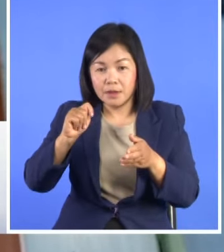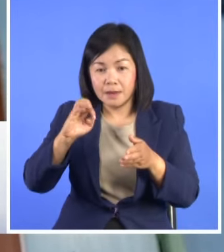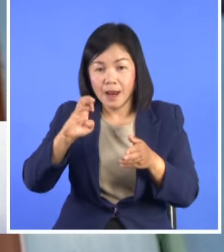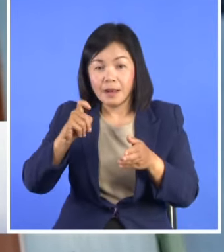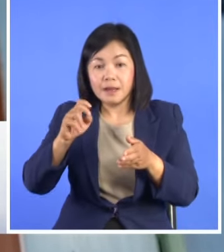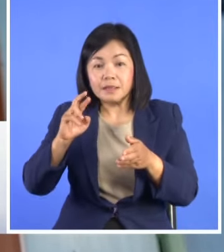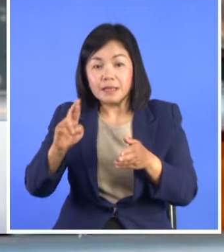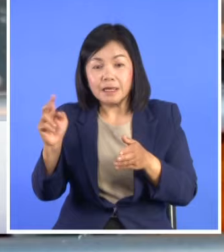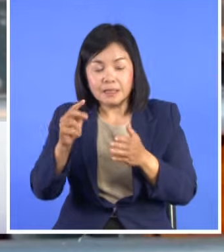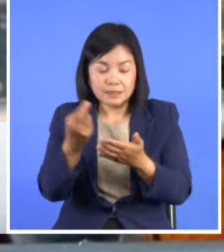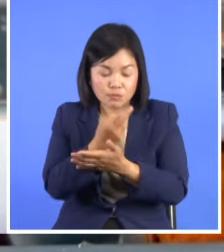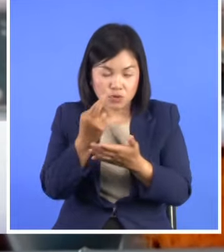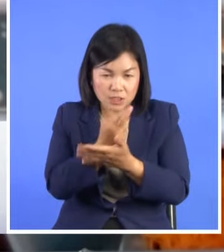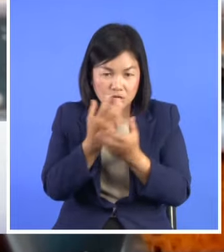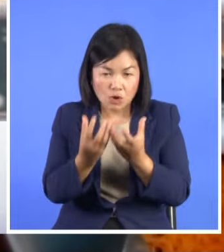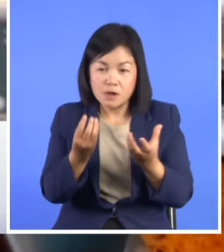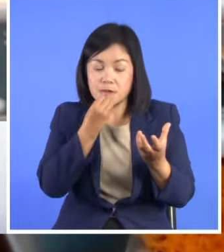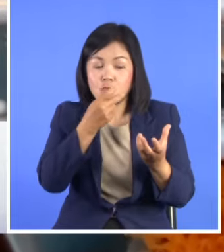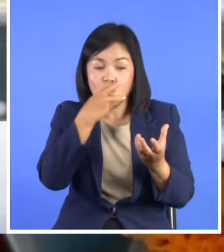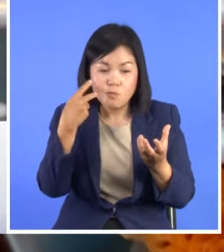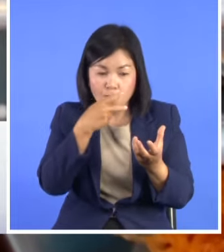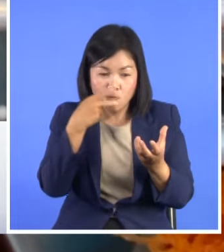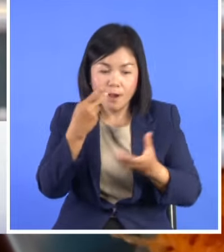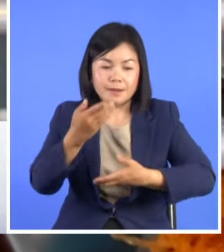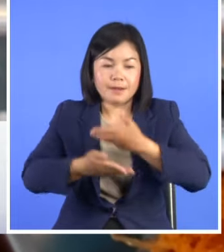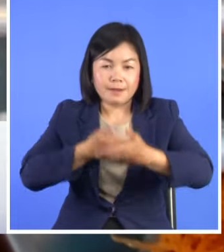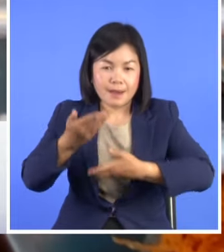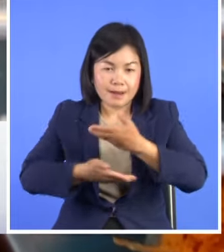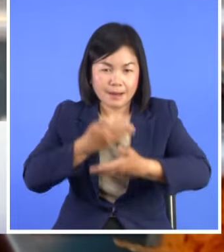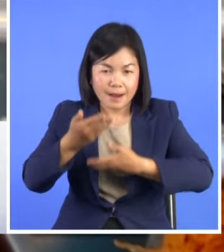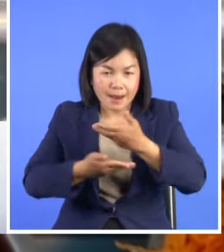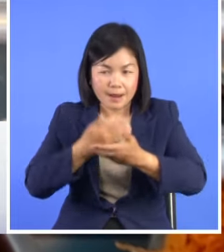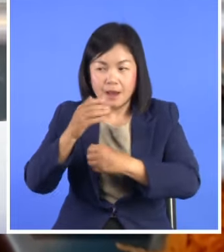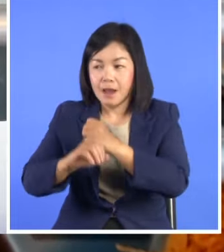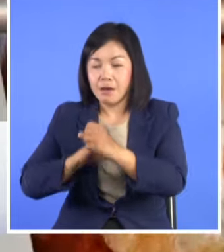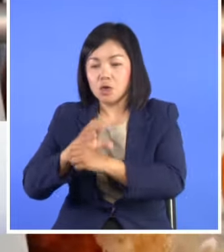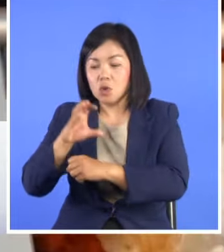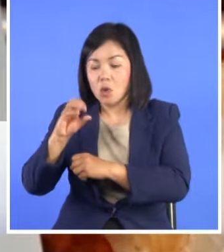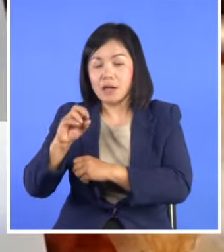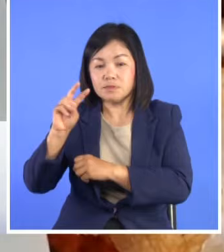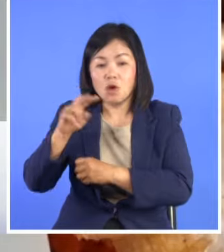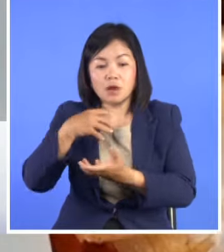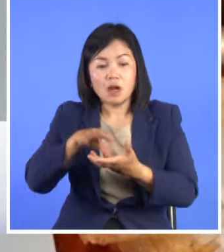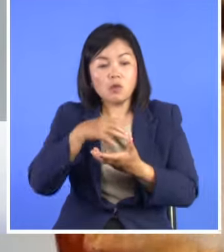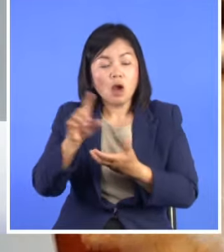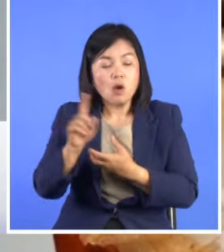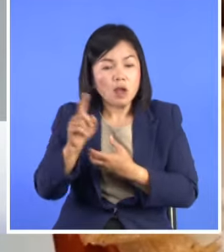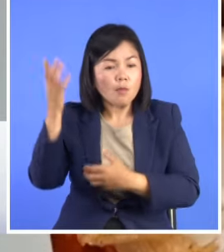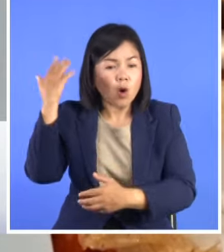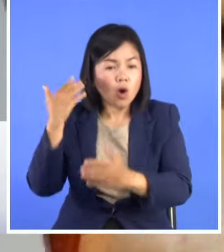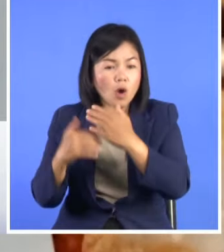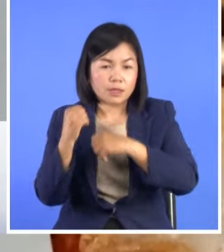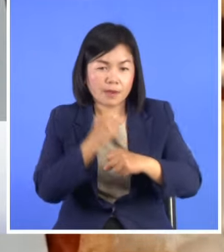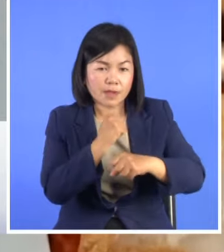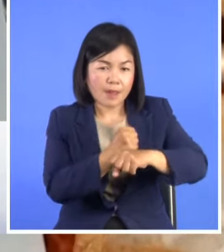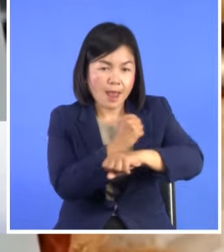องอำเภอเมืองราชบุรีนะคะเจ้าของร้านชื่อคุณธนวันเทียมทัศน์หรือคุณจิ๋มอายุ52ปีนะคะเล่าที่มาบอกแต่ก่อนเป็นพนักงานบริษั